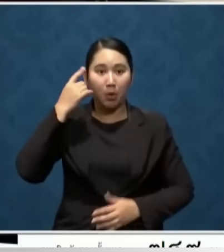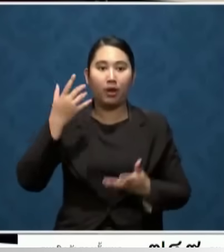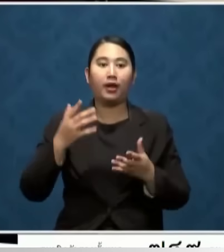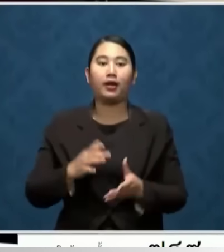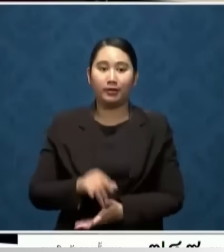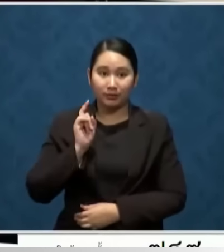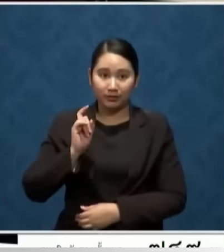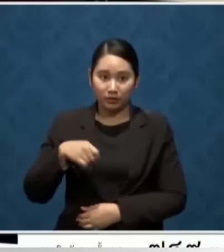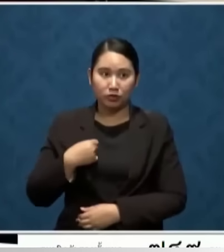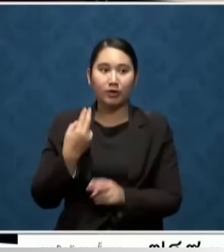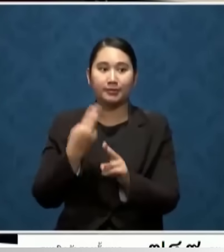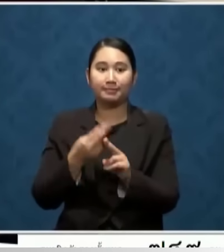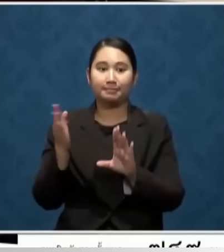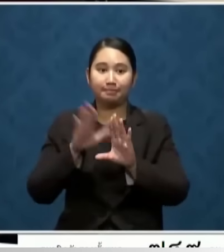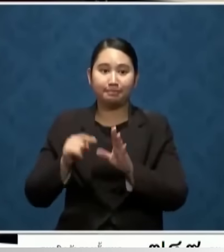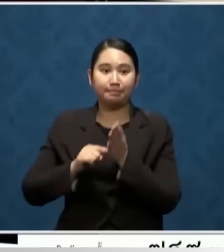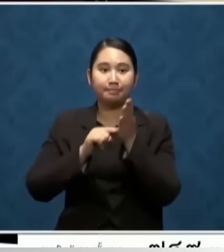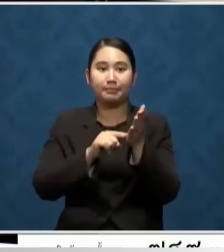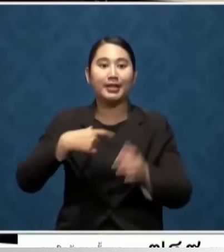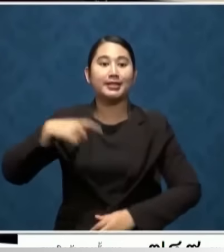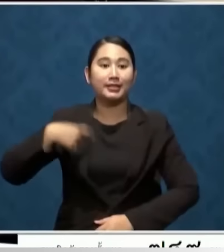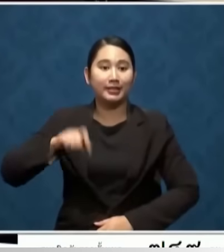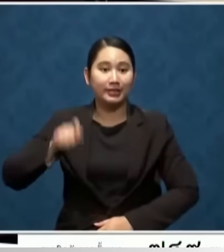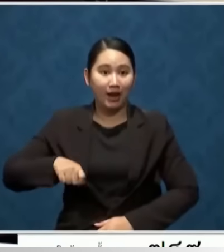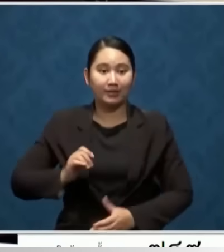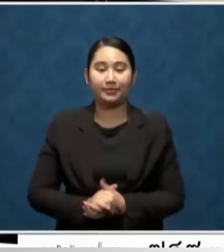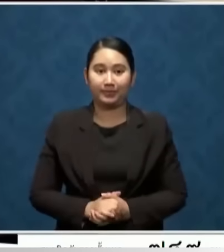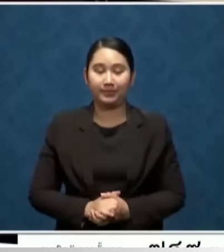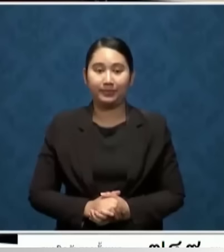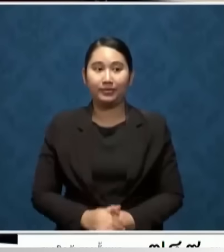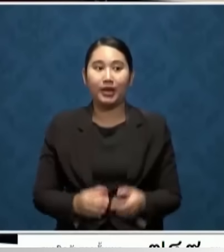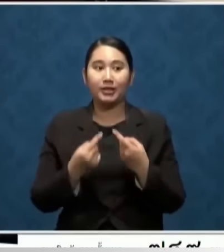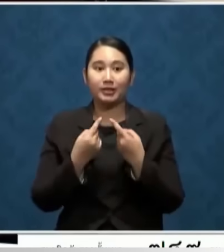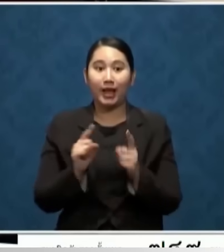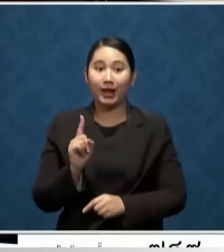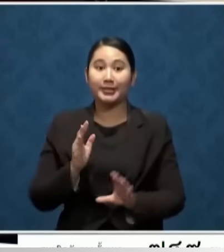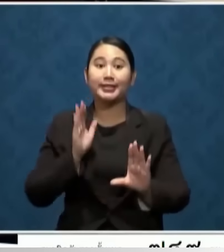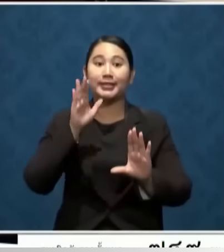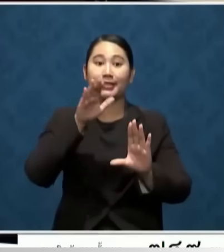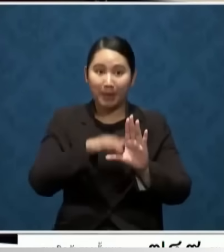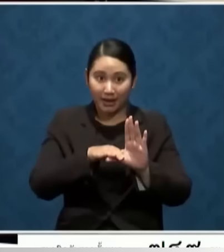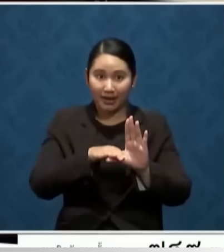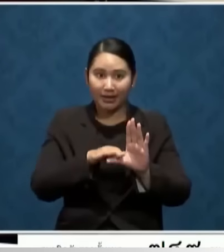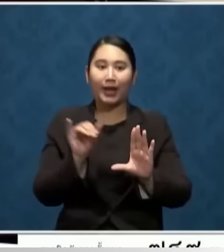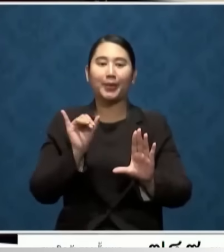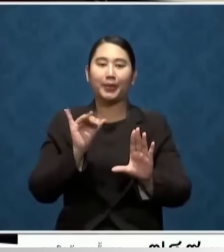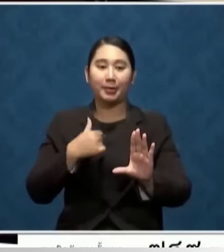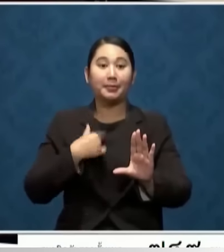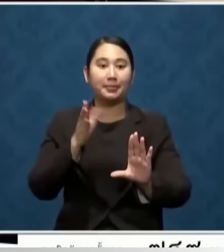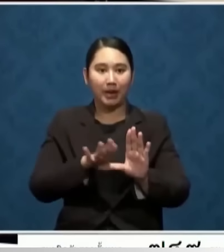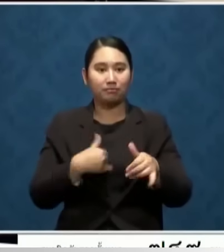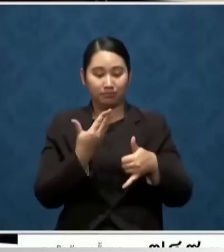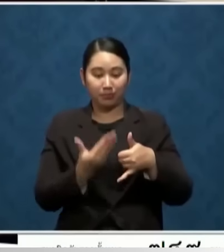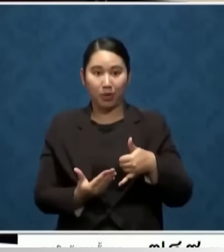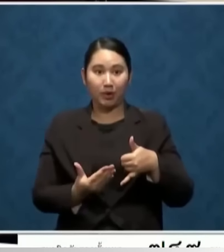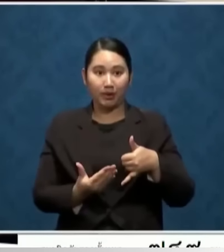ให้สมาชิกมาเข้าชื่อไปยื่นต่อศาลเท่านั้นแต่ก่อนจะไปสมัครท่านมีคุณสมบัติ